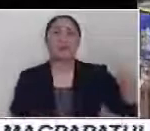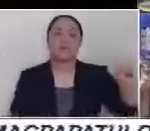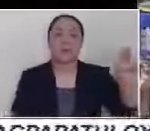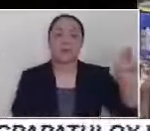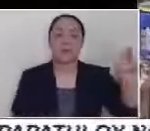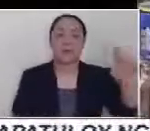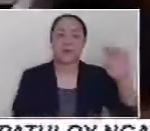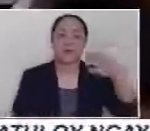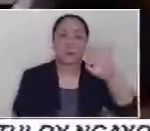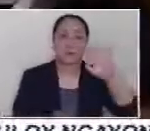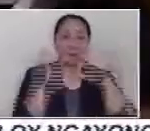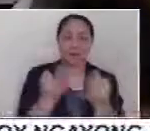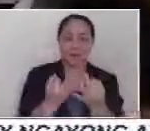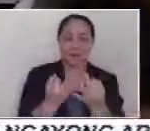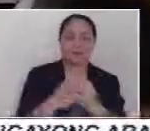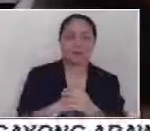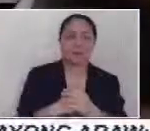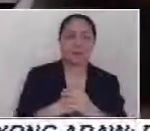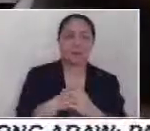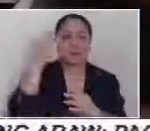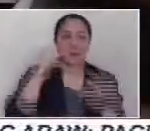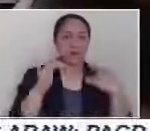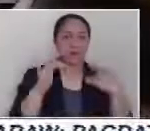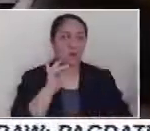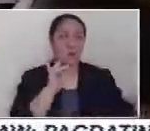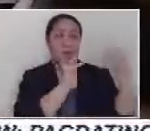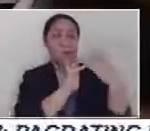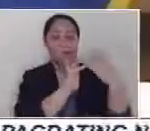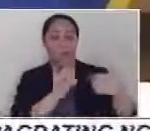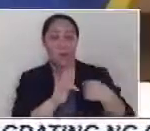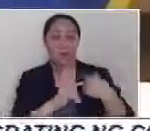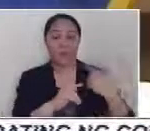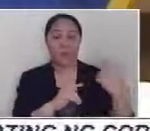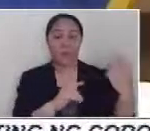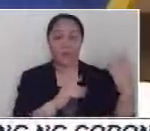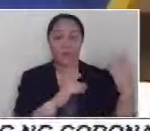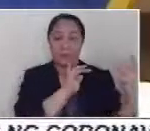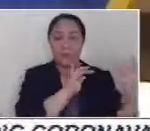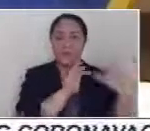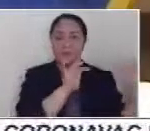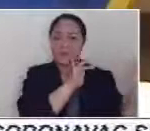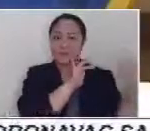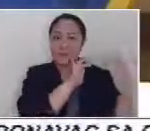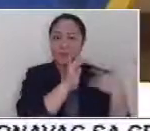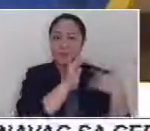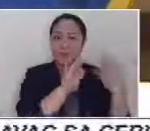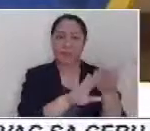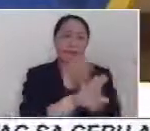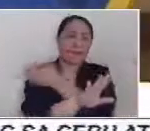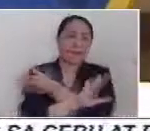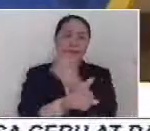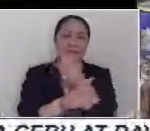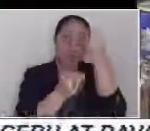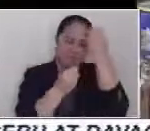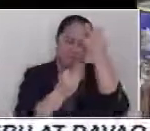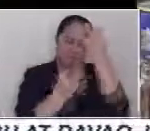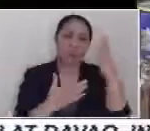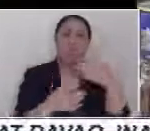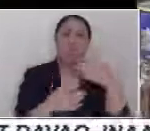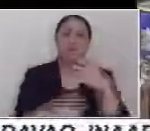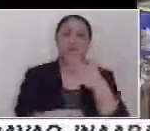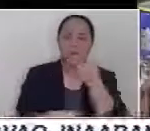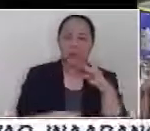Anyo, humirit aniya ito kay Pangulong Rodrigo Duterte ng extension sa kanyang leave hanggang katapusan ng Marso. Sinabi pa